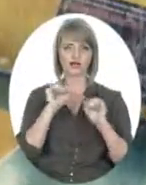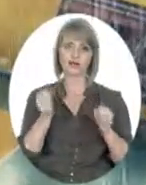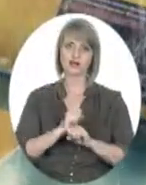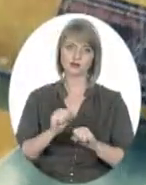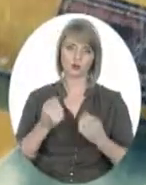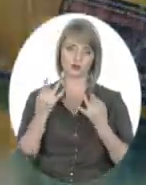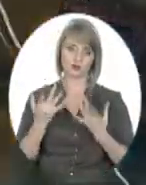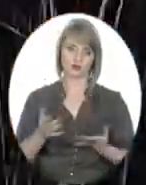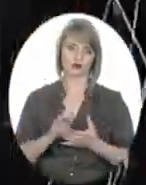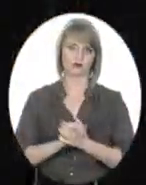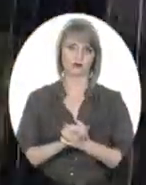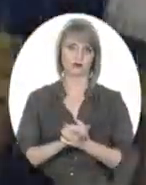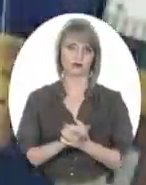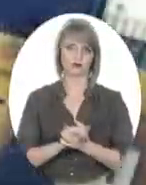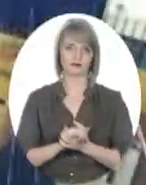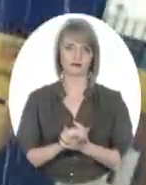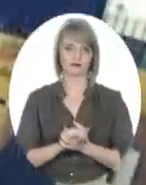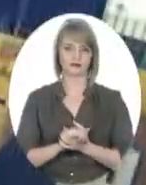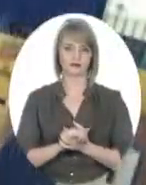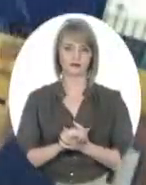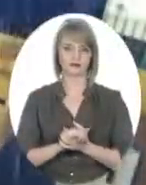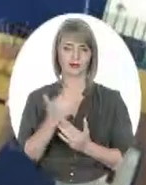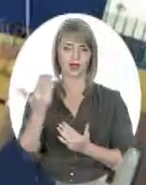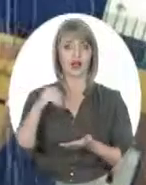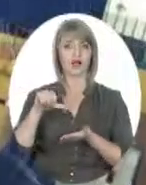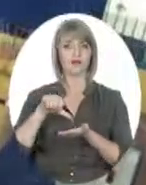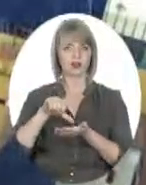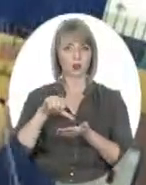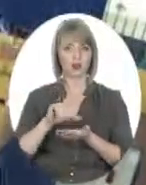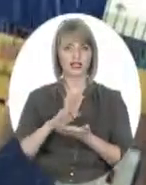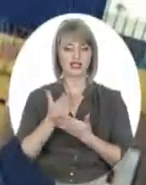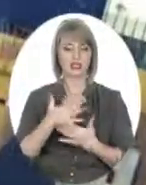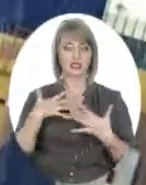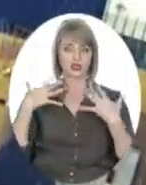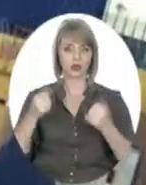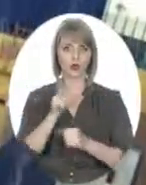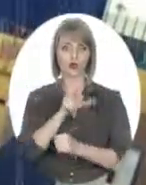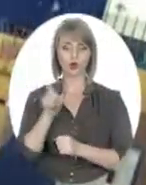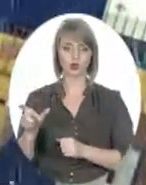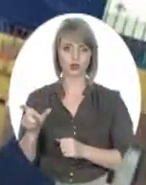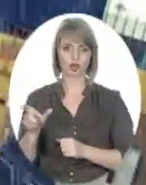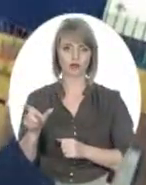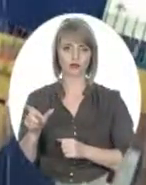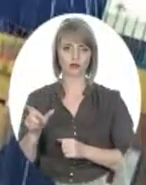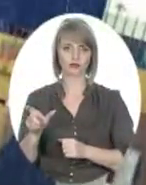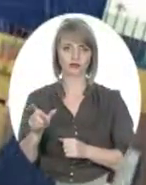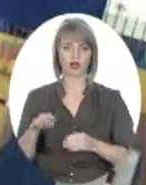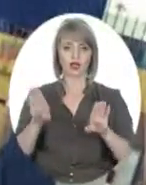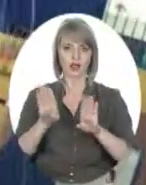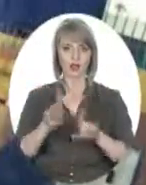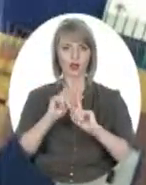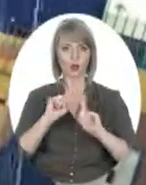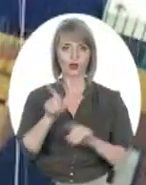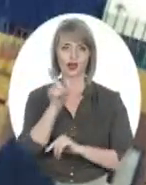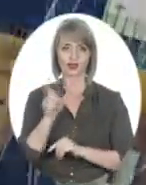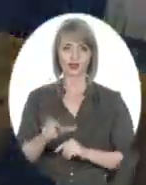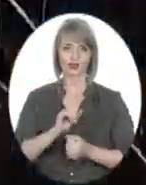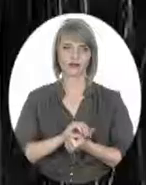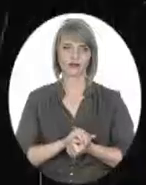невозможно просто. Она выступает даже среди здоровых людей. Настолько уникальный